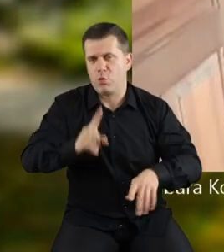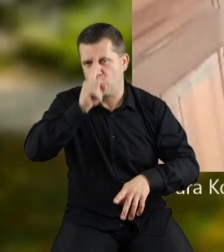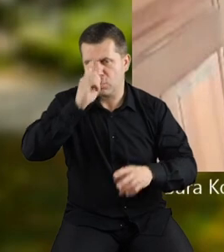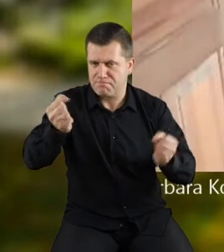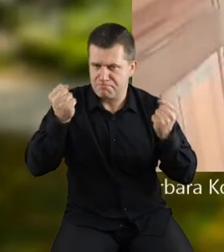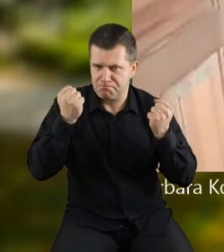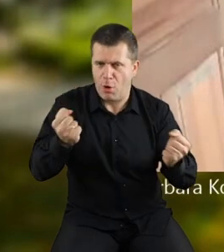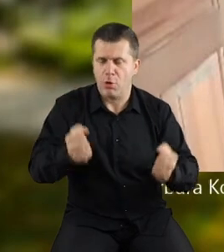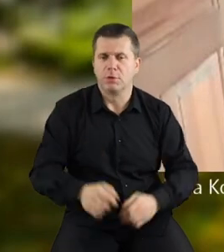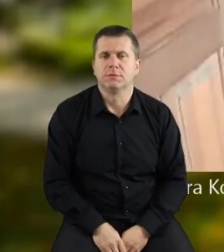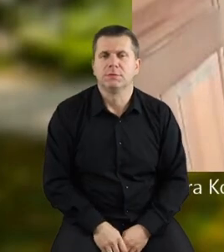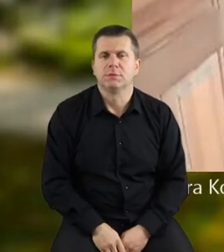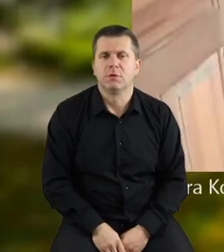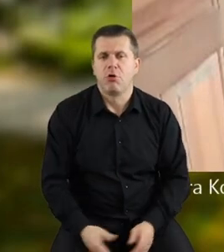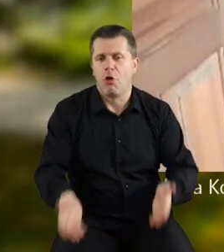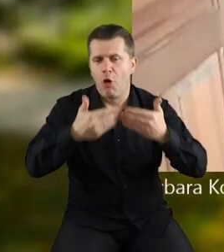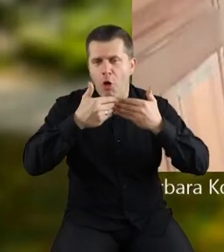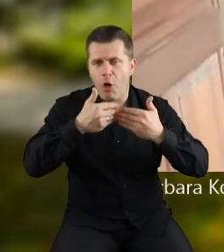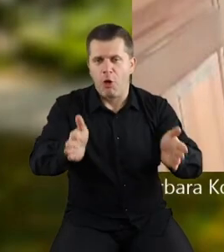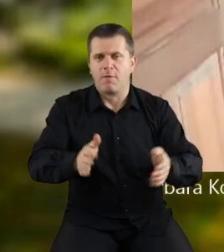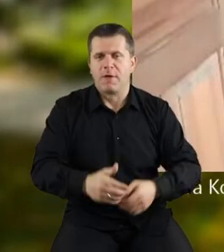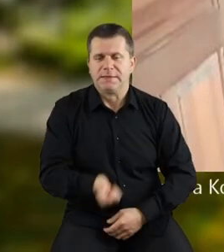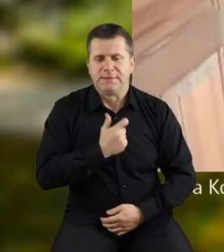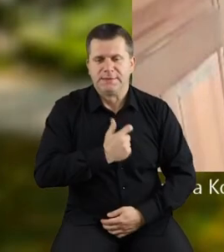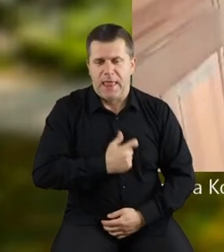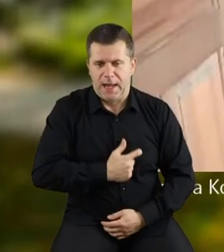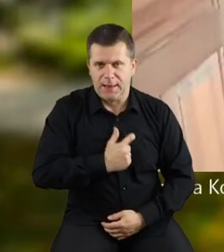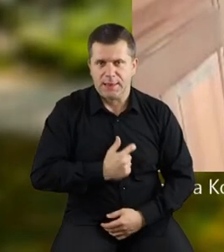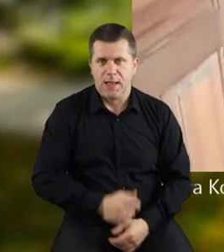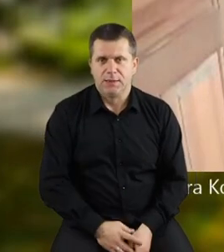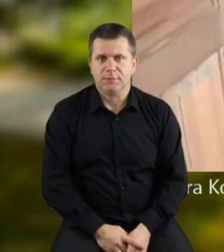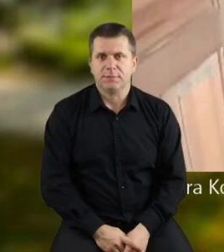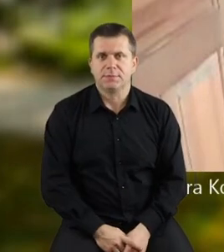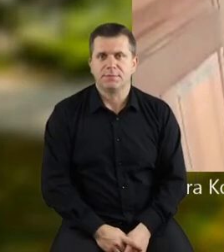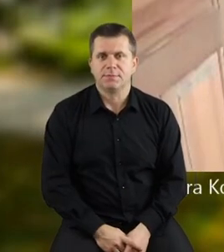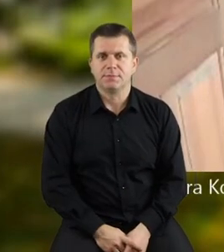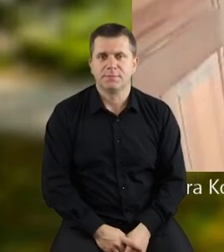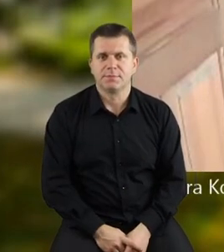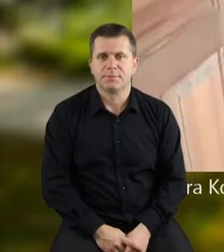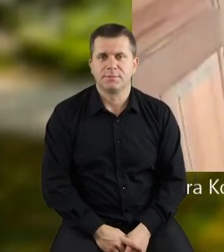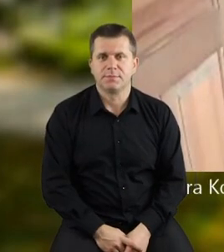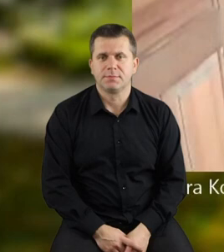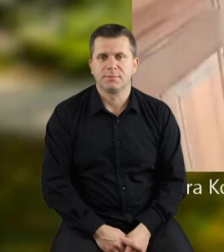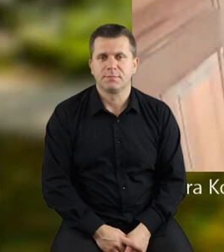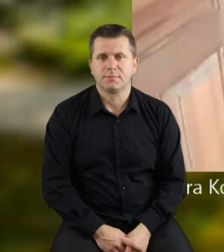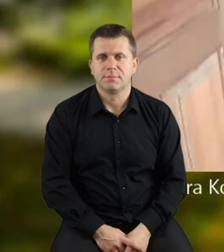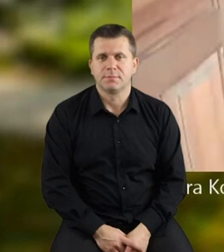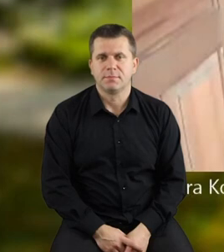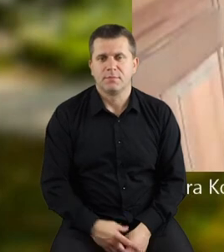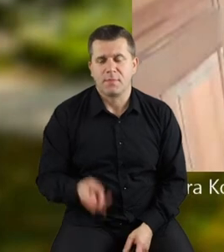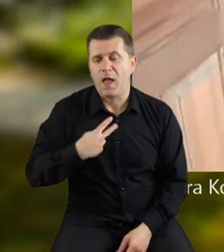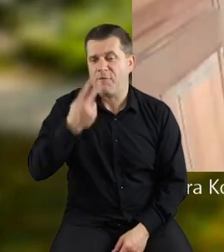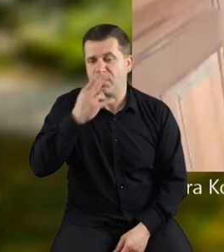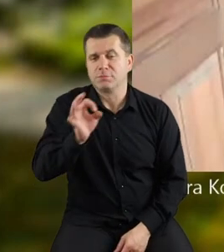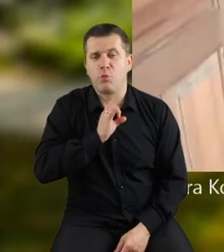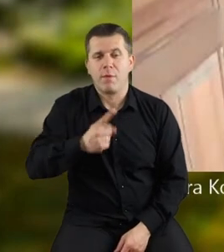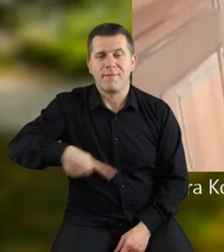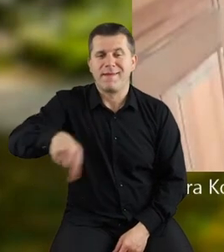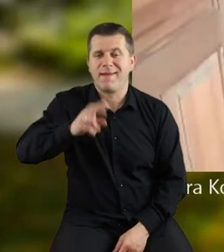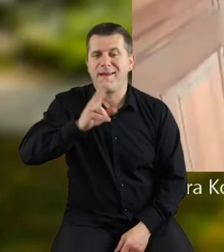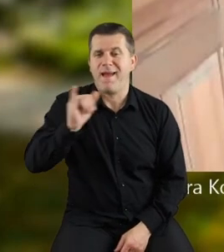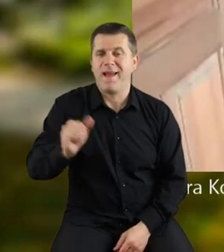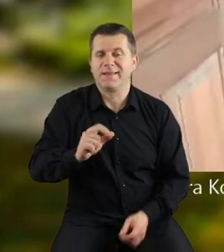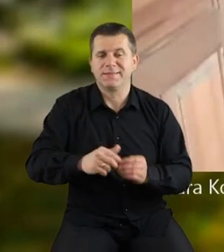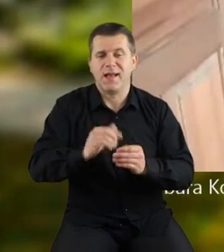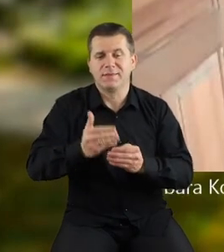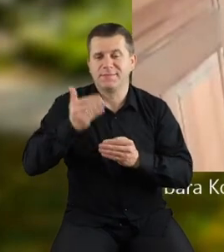kraina, ludzi mocnych, otwartych, serdecznych. Tak widzę ten swój